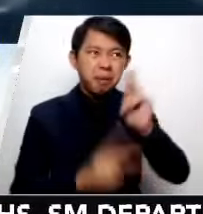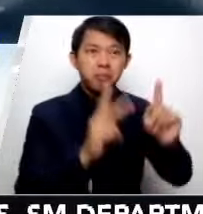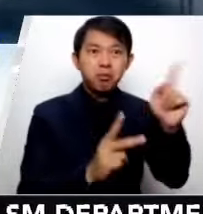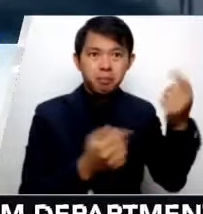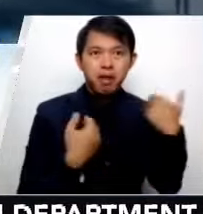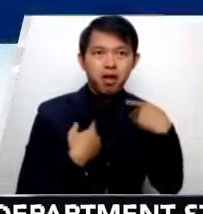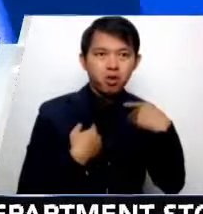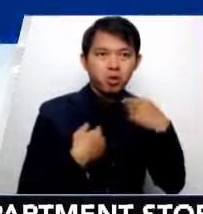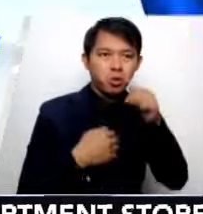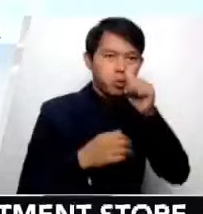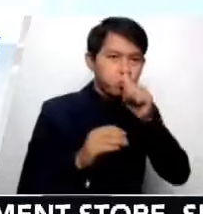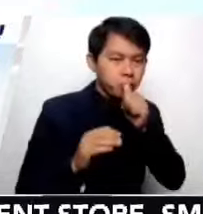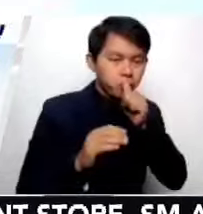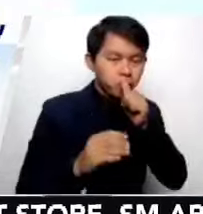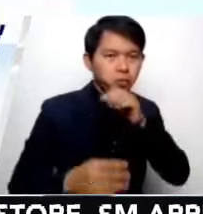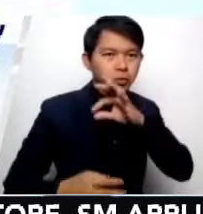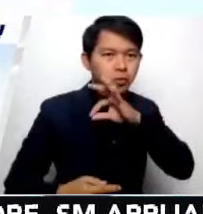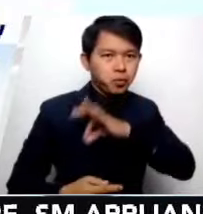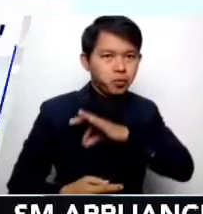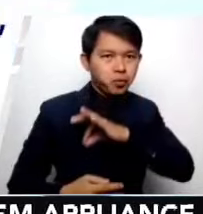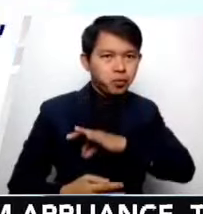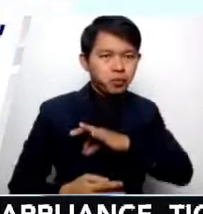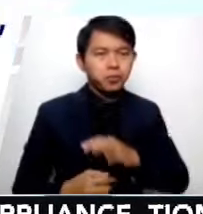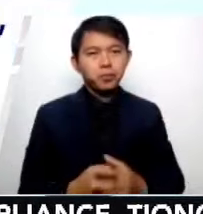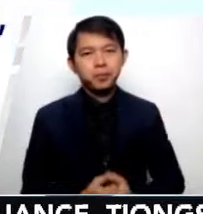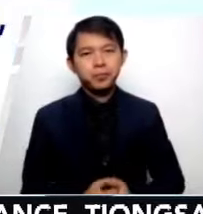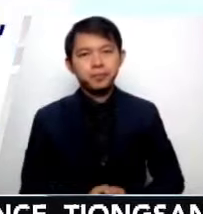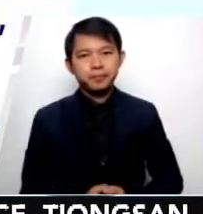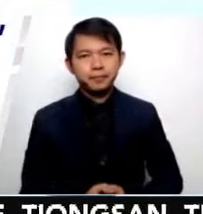interes. Ako masuportar